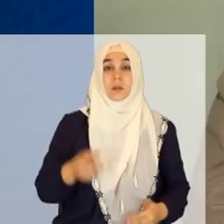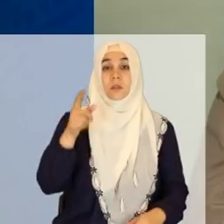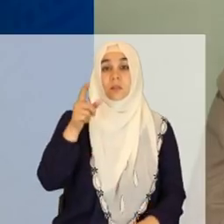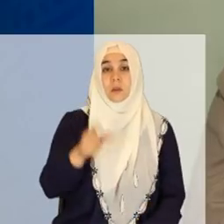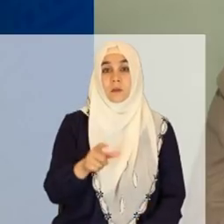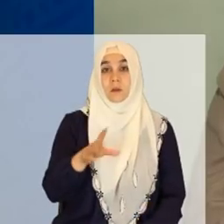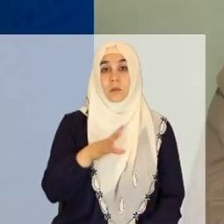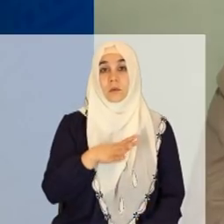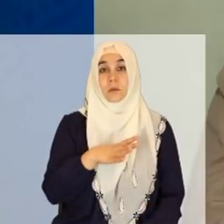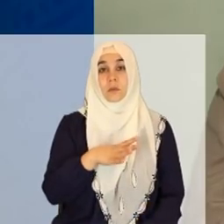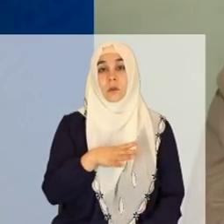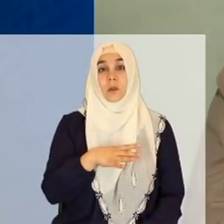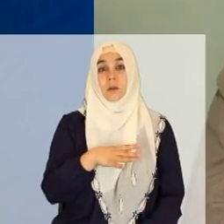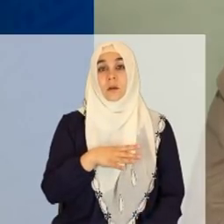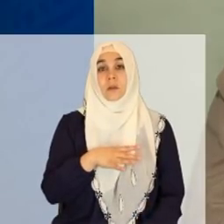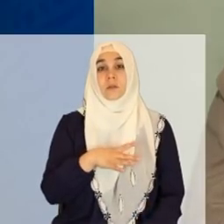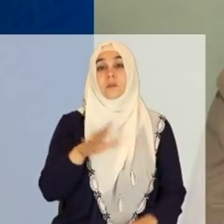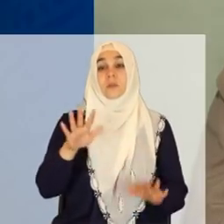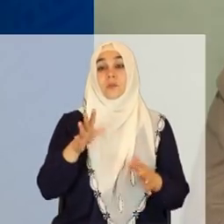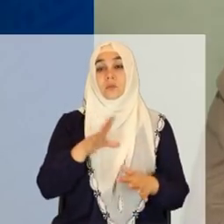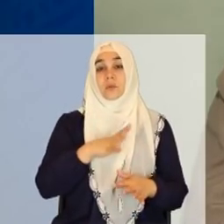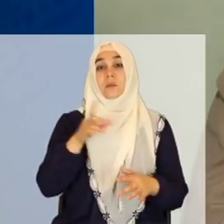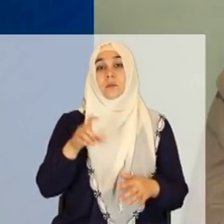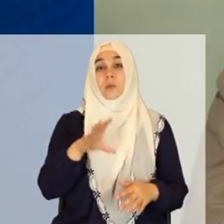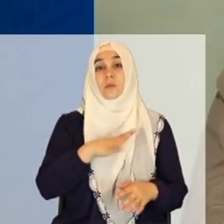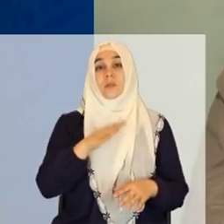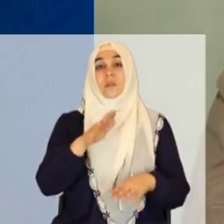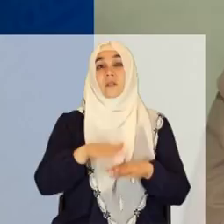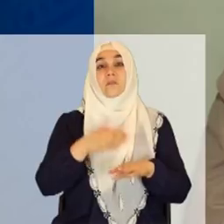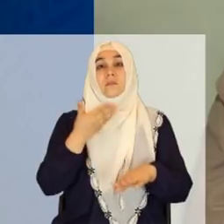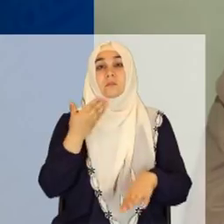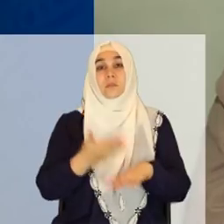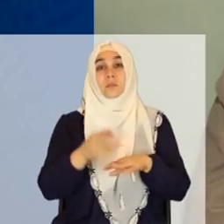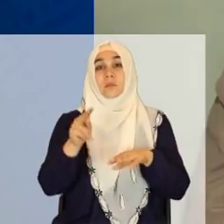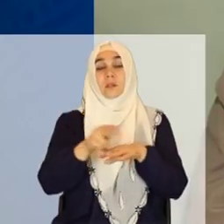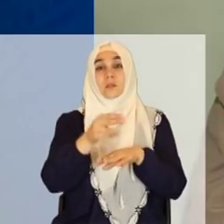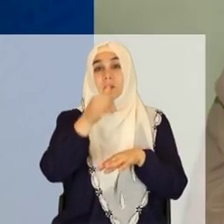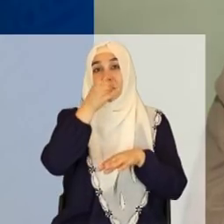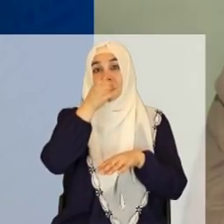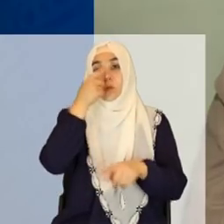bandachilik shunday bir holat bo'ldiki, bir kasal tuzalmayapti.